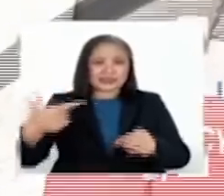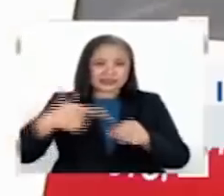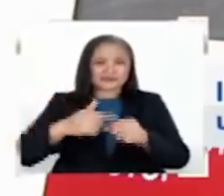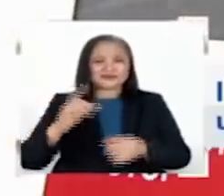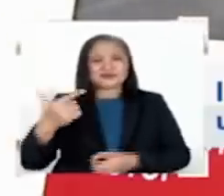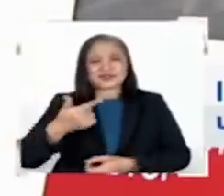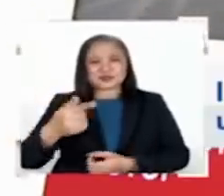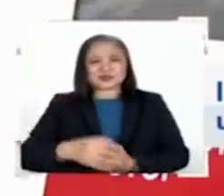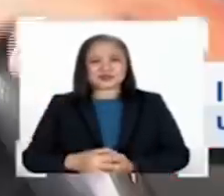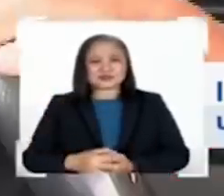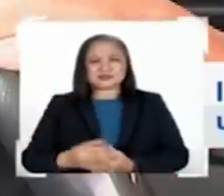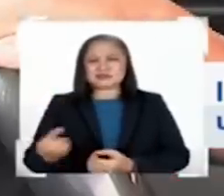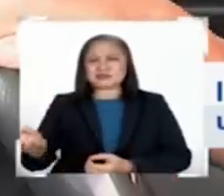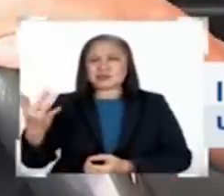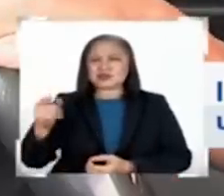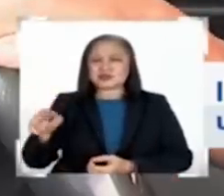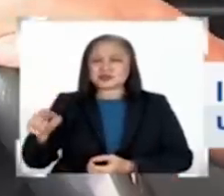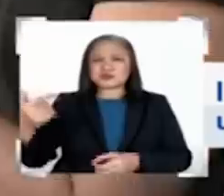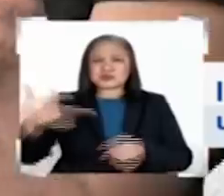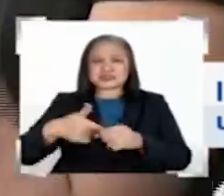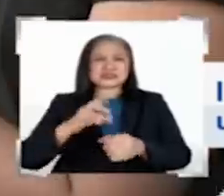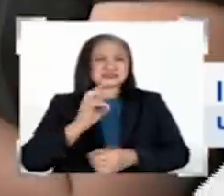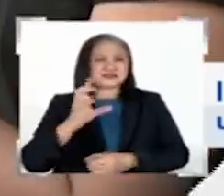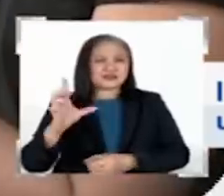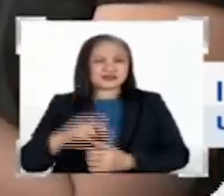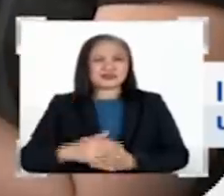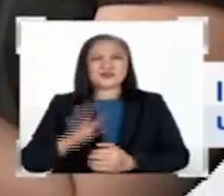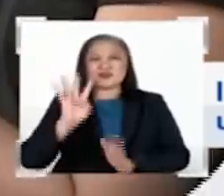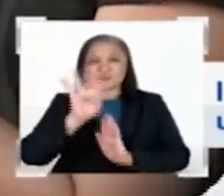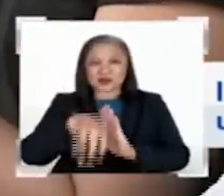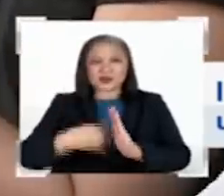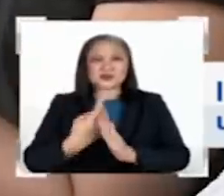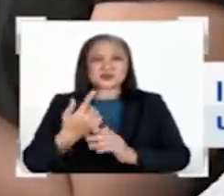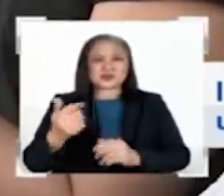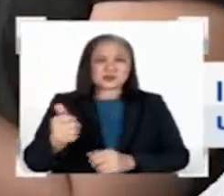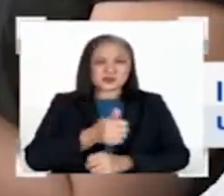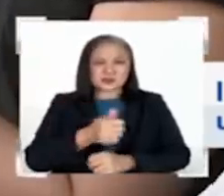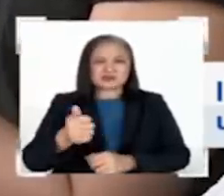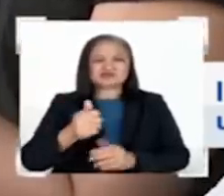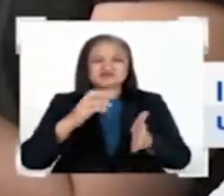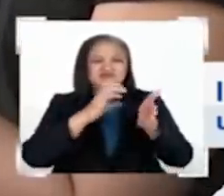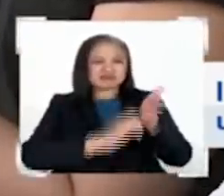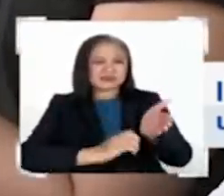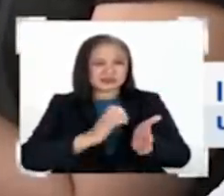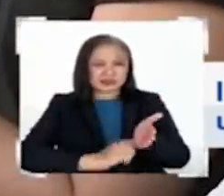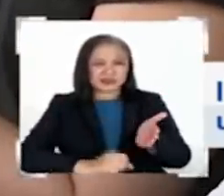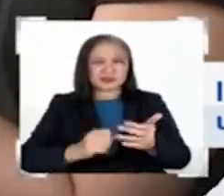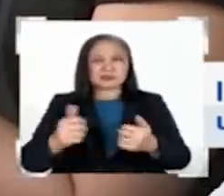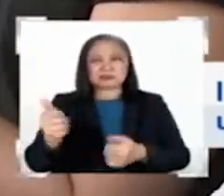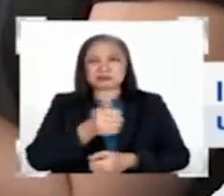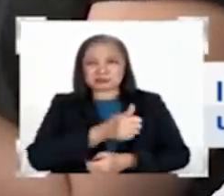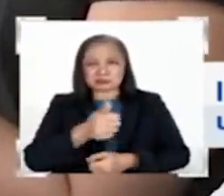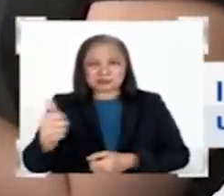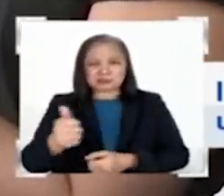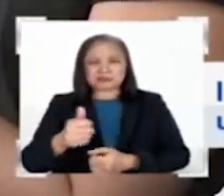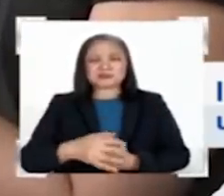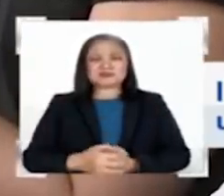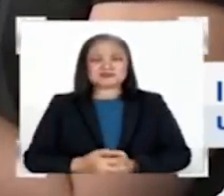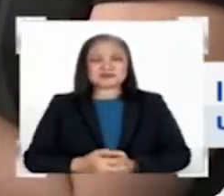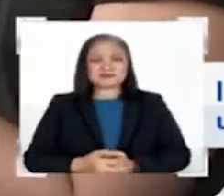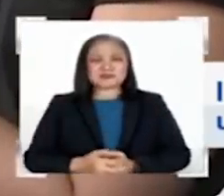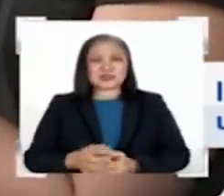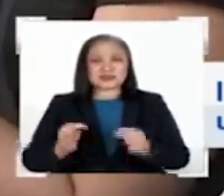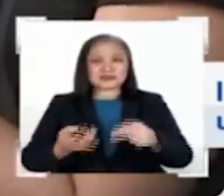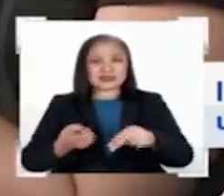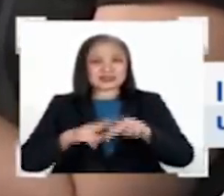niyo? 700. Apat na oras lang yan. Babawasan ko na lang yung lakad. Yun na lang ang ano. Pero yung pagtaas,